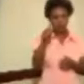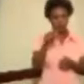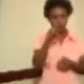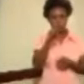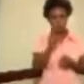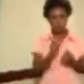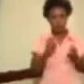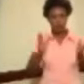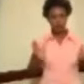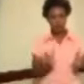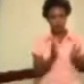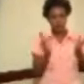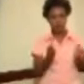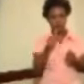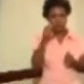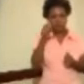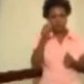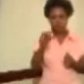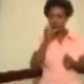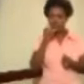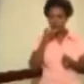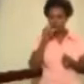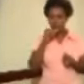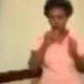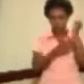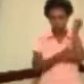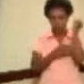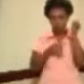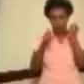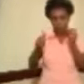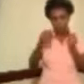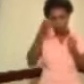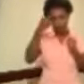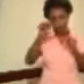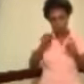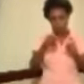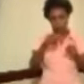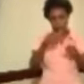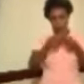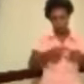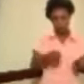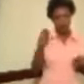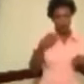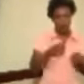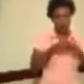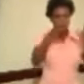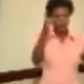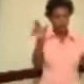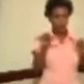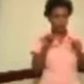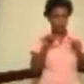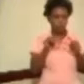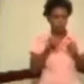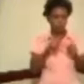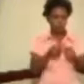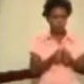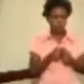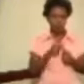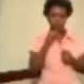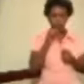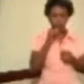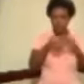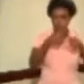stimuler la production nationale en matière, puisque c'est alimentaire, en matière des œufs. Tout à l'heure, on a parlé de consommation de